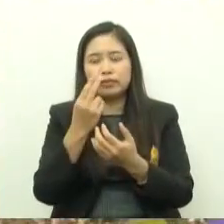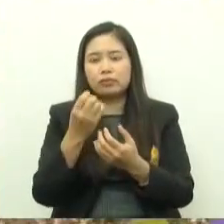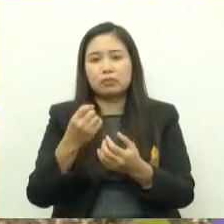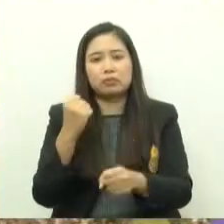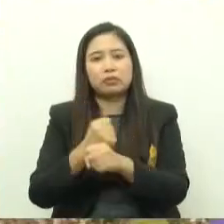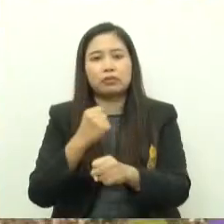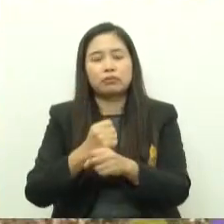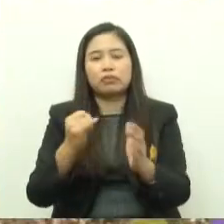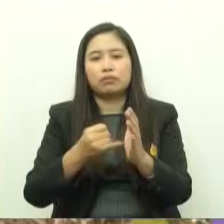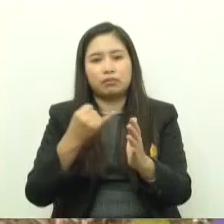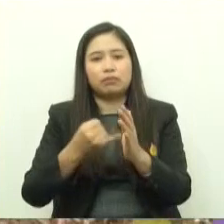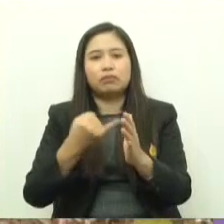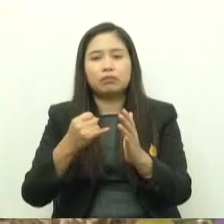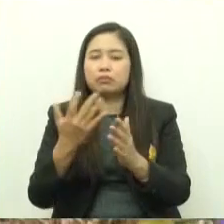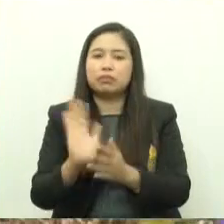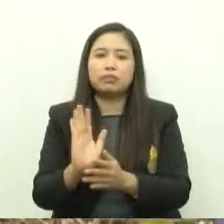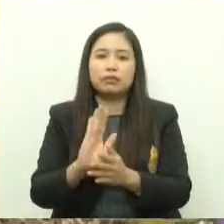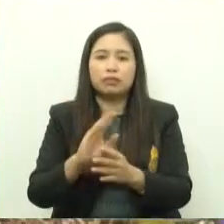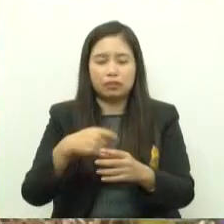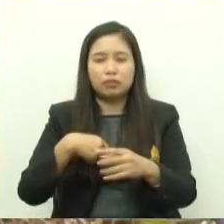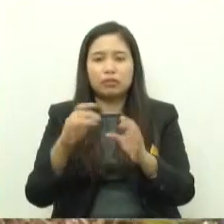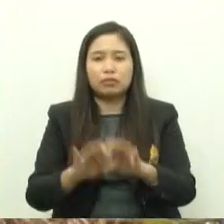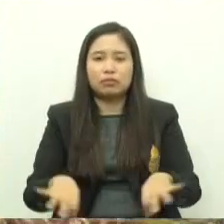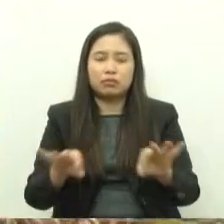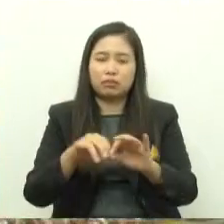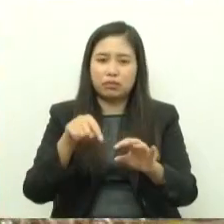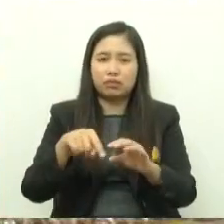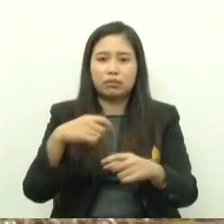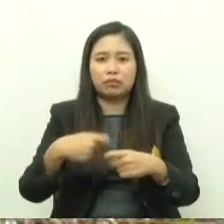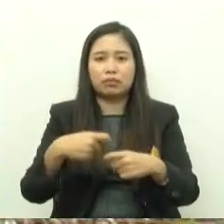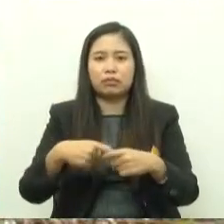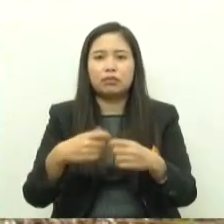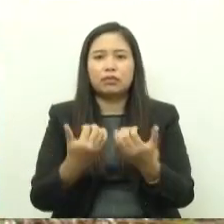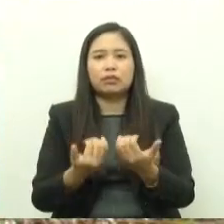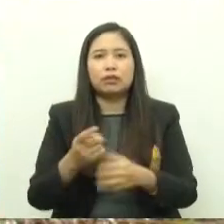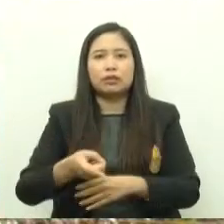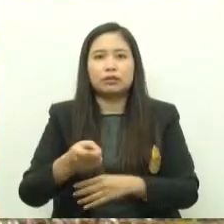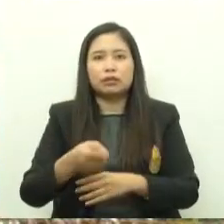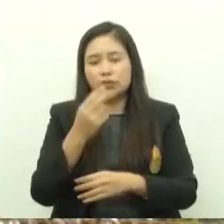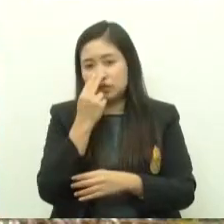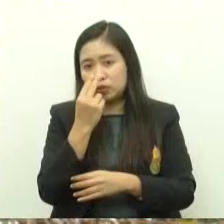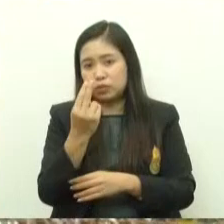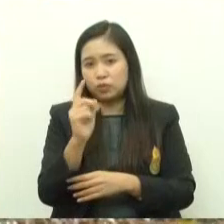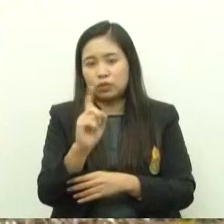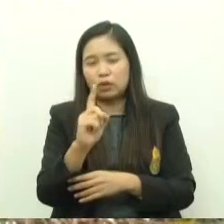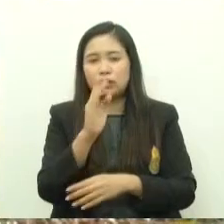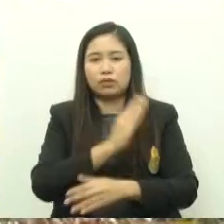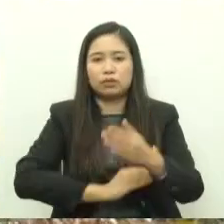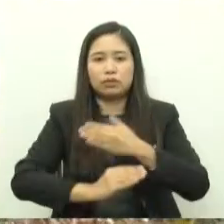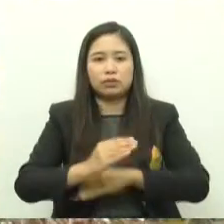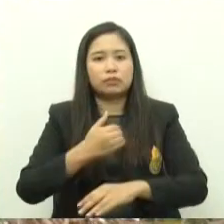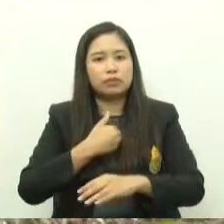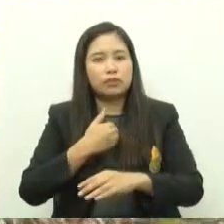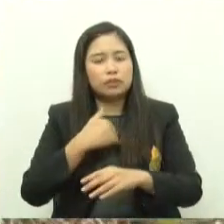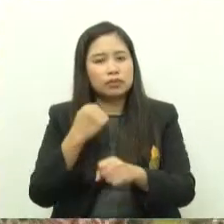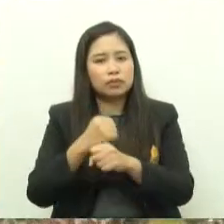แล้วราคาที่ขายในท้องตลาดไม่ใช่ราคาน้อยๆนะครับจริงๆเราจะรู้ว่าการศึกษาพิเศษเราตอนนี้มีการ